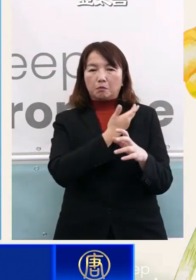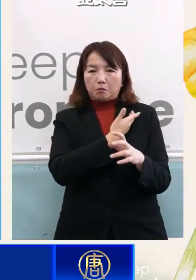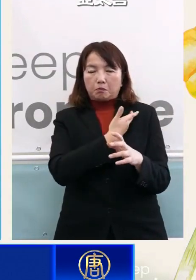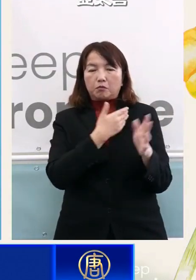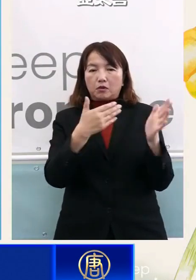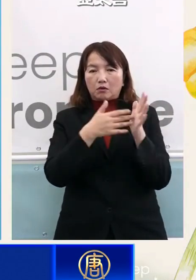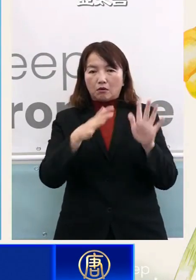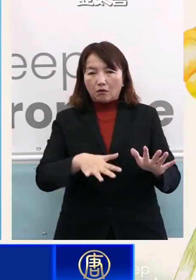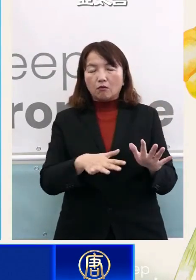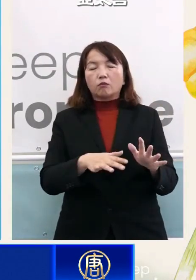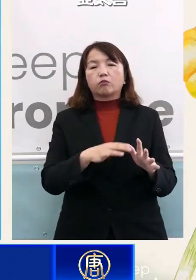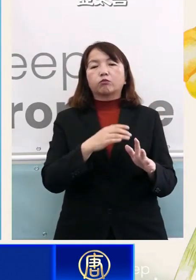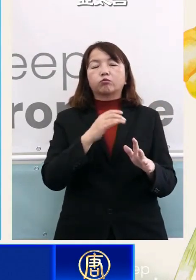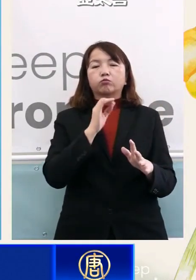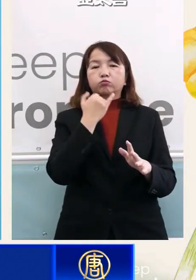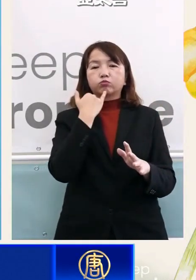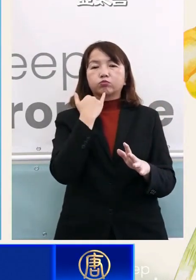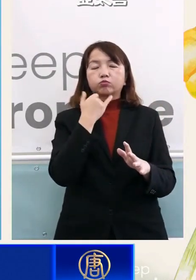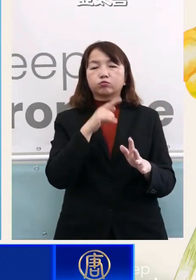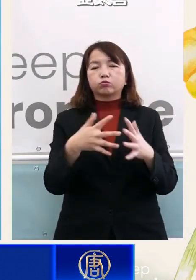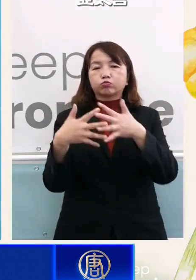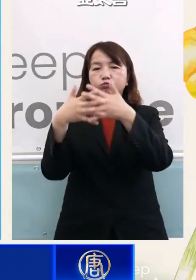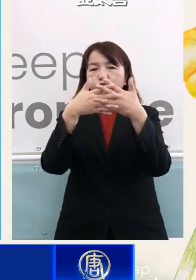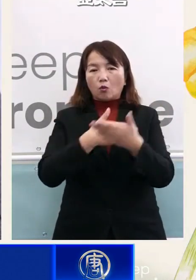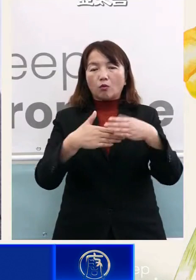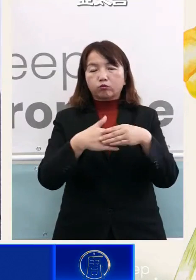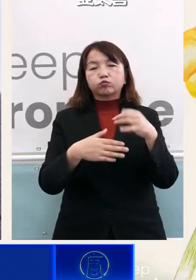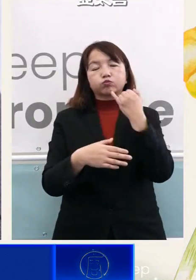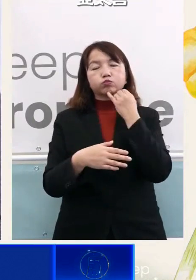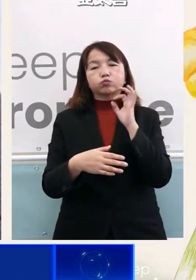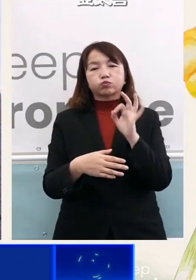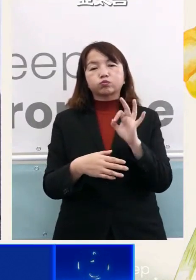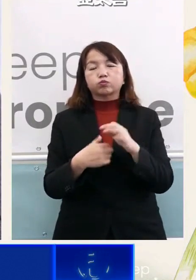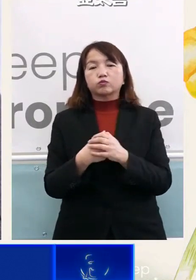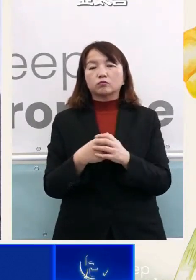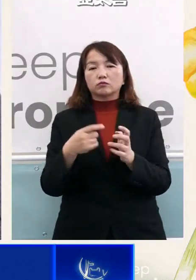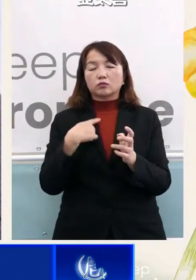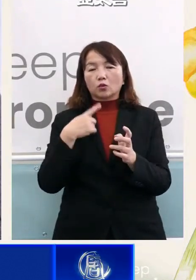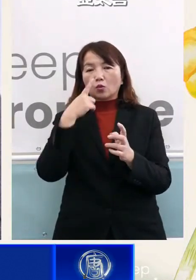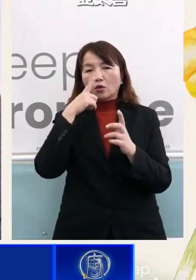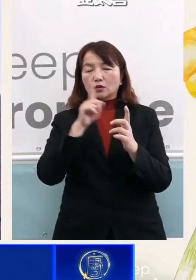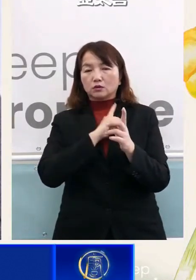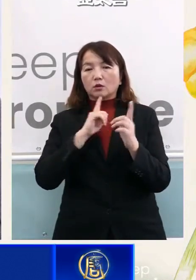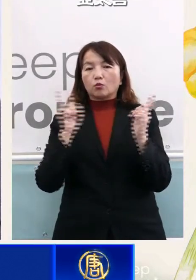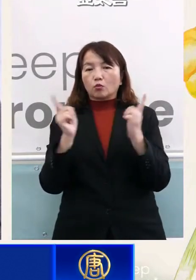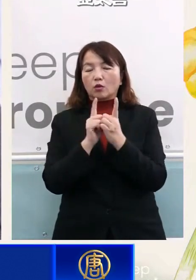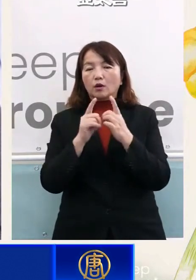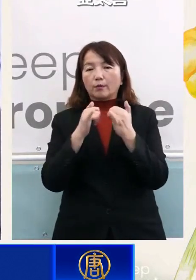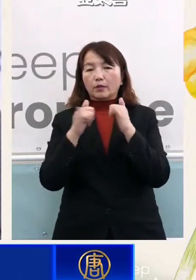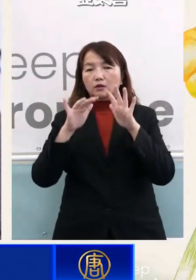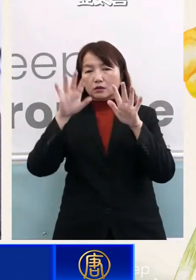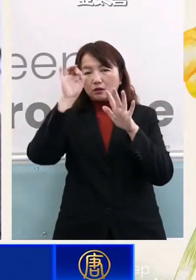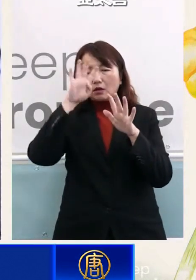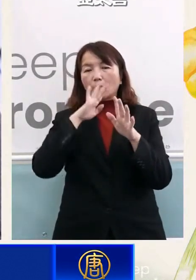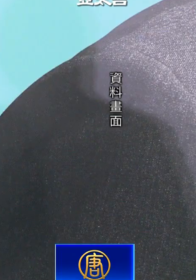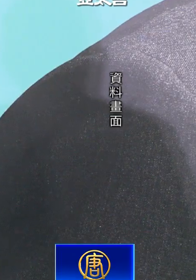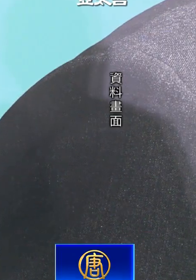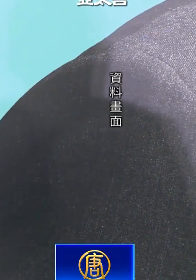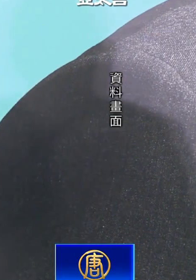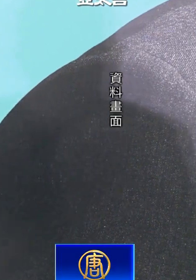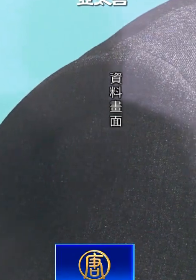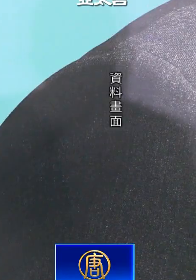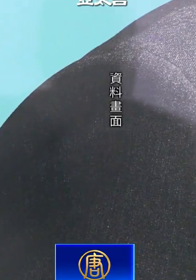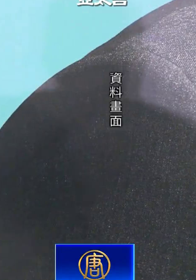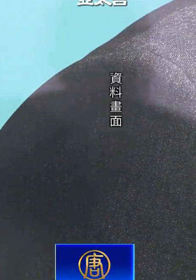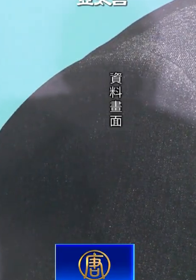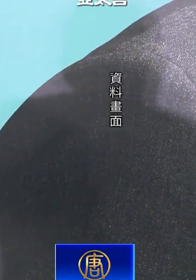地方 ，OK。所以实际上是美国也是这样认为，但是对我来讲，我没有民进党的包袱了，所以各比他更灵活。 强